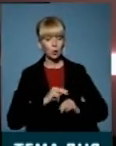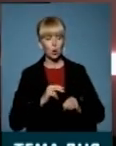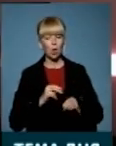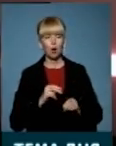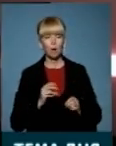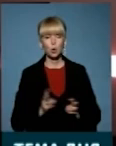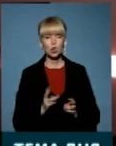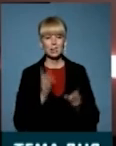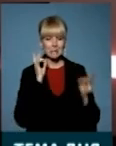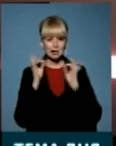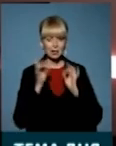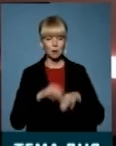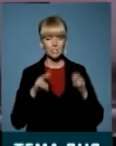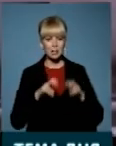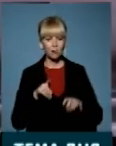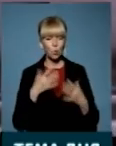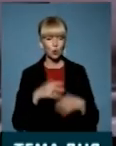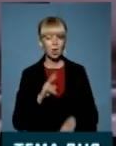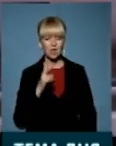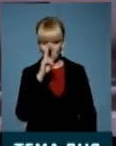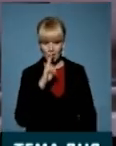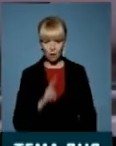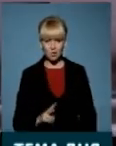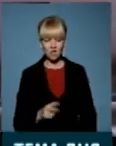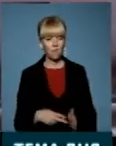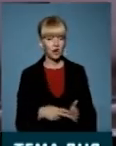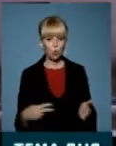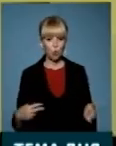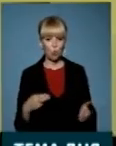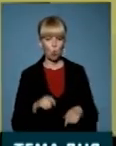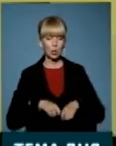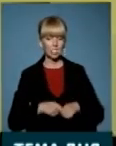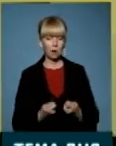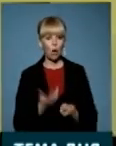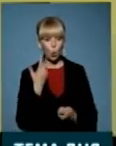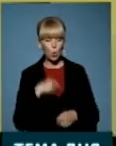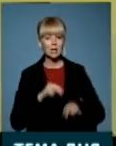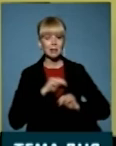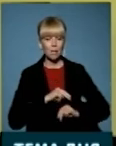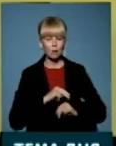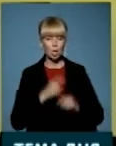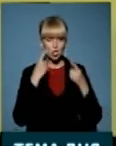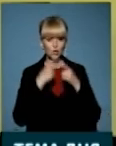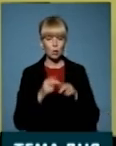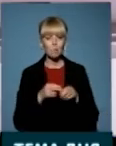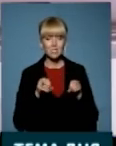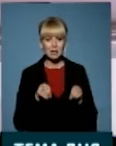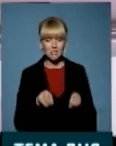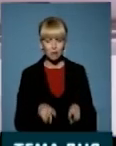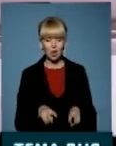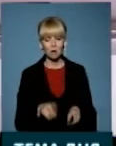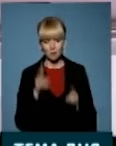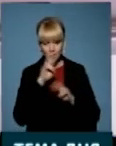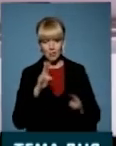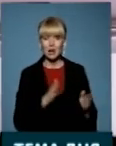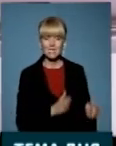пожежна сигналізація. З'ясовується, вона вже понад 2 місяці відключена, бо зламалася. Коли ж запрацює, інженер з безпеки не знає. А